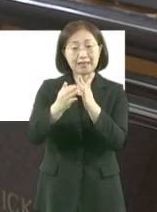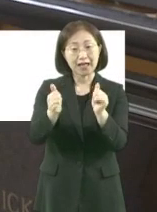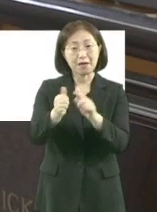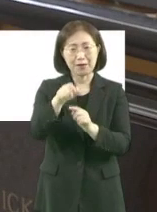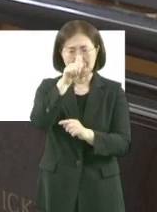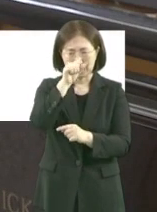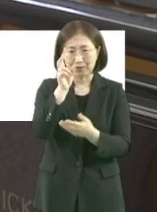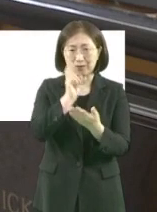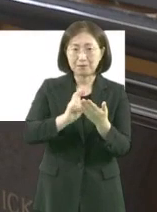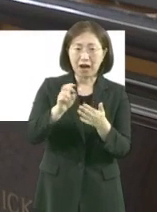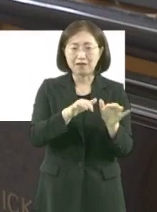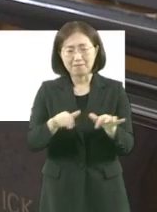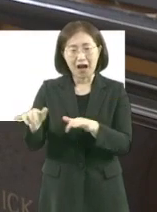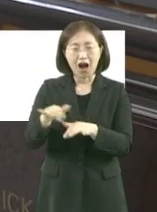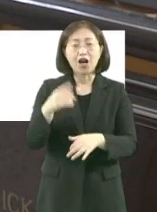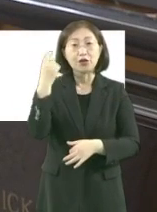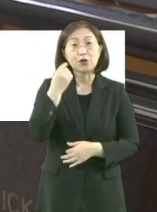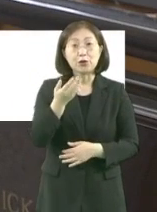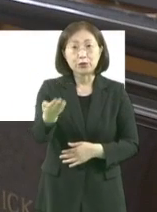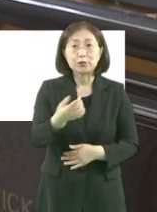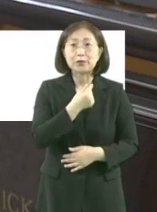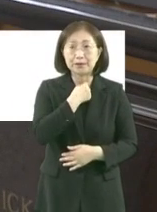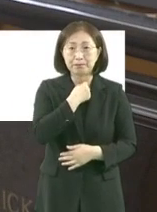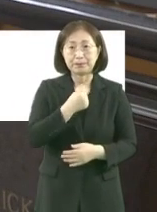들려주고 싶어요. 저는요.